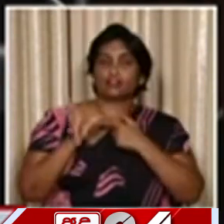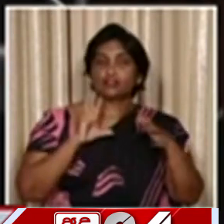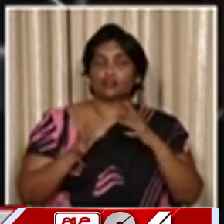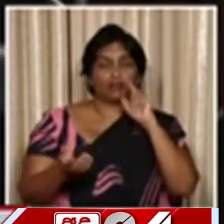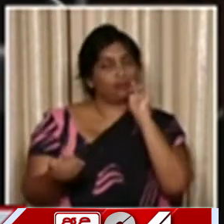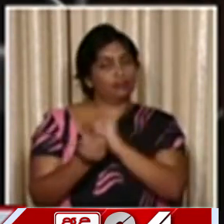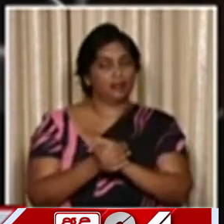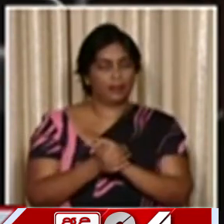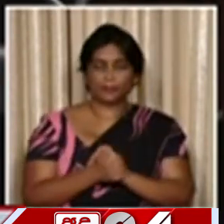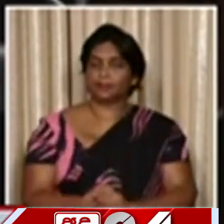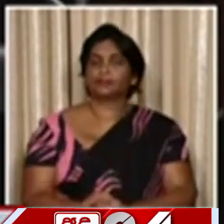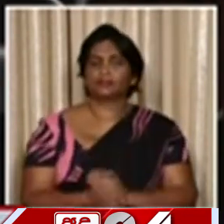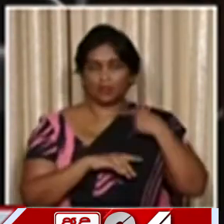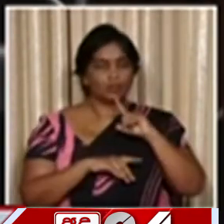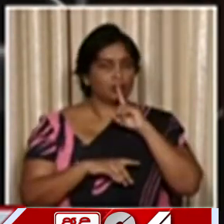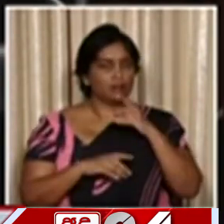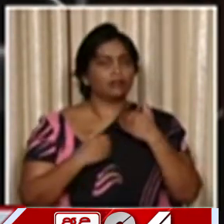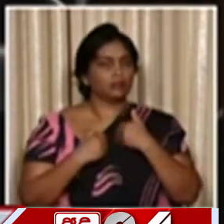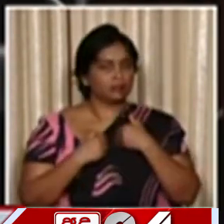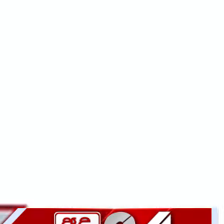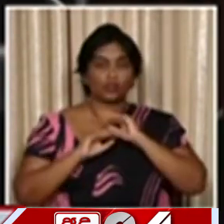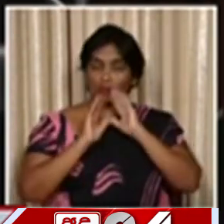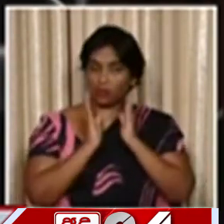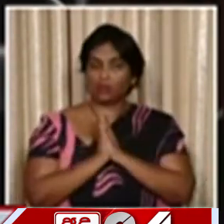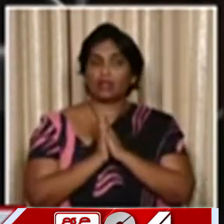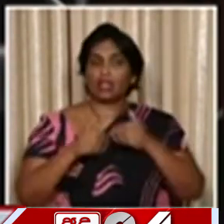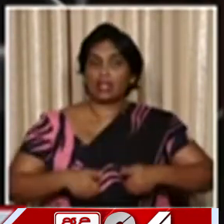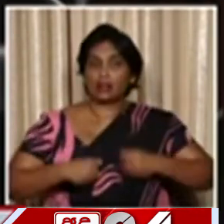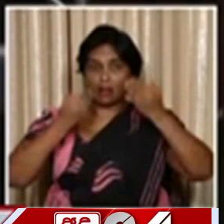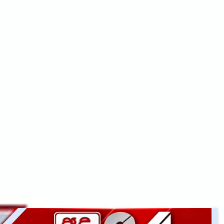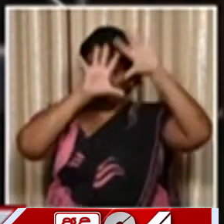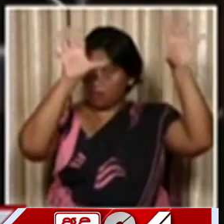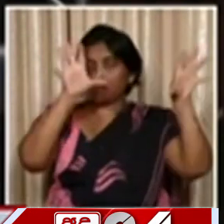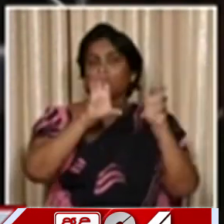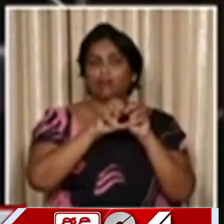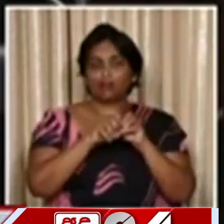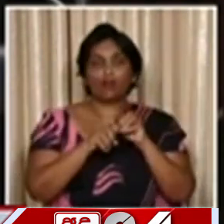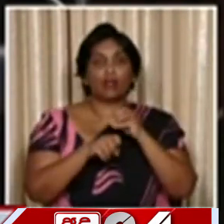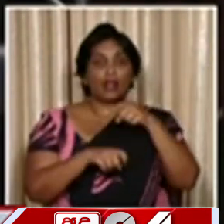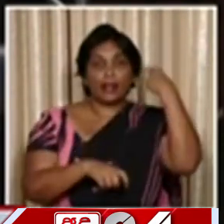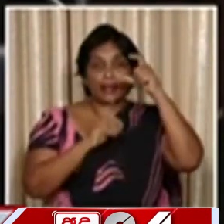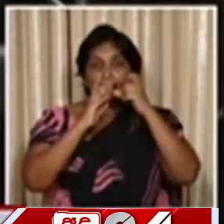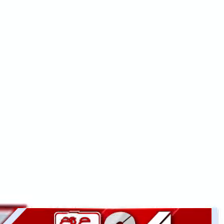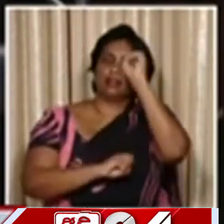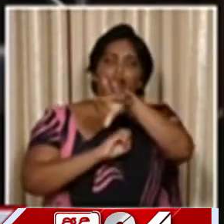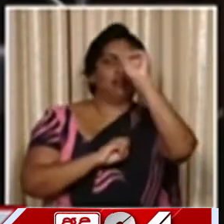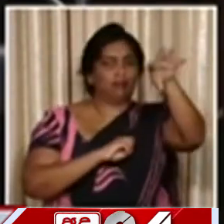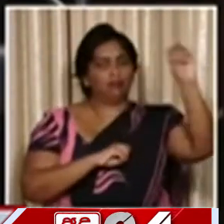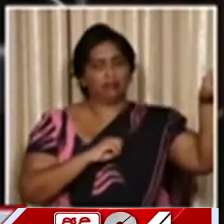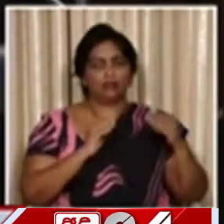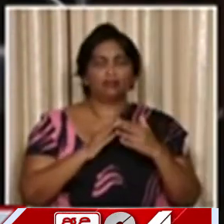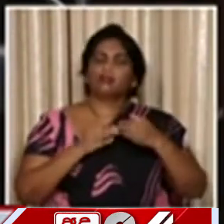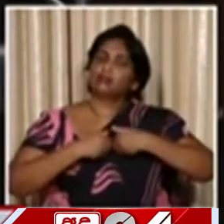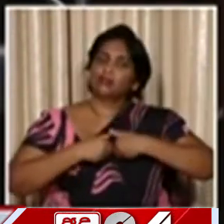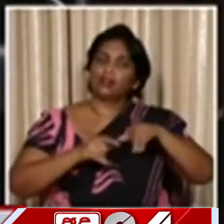ගහනවා සත්‍ය හිංසනය කියලා. මොකද්ද මේ කරන්නේ? ඔය ඔක්කොම එහි ඉන්න රිලව් ටික ඔක්කොම එකතු කරගෙන ඇවිල්ලා මේ ඉන්න ඔය නෝන්ලාගේ ගෙවල් වලට ගෙනත් දානවා. ගෙවල් ළඟ